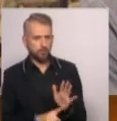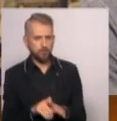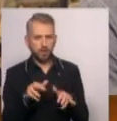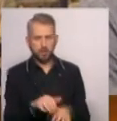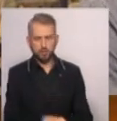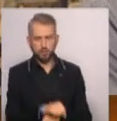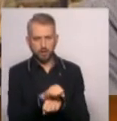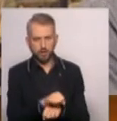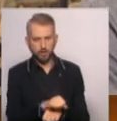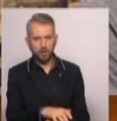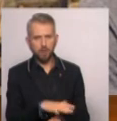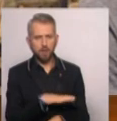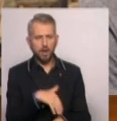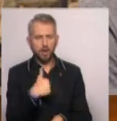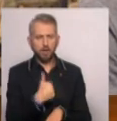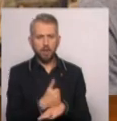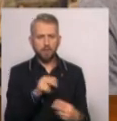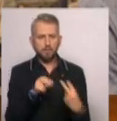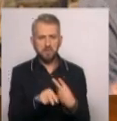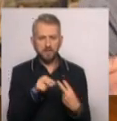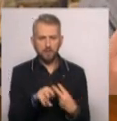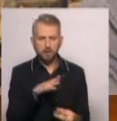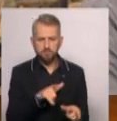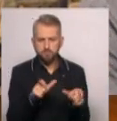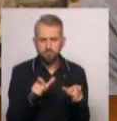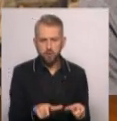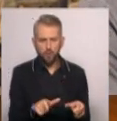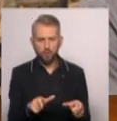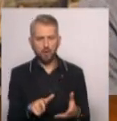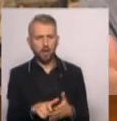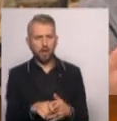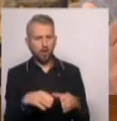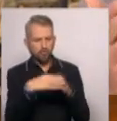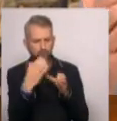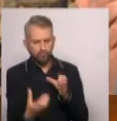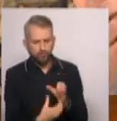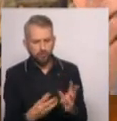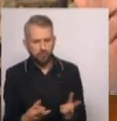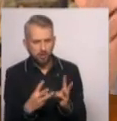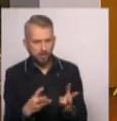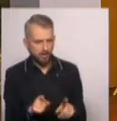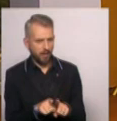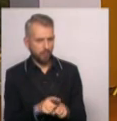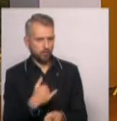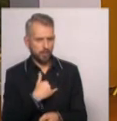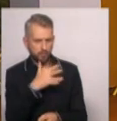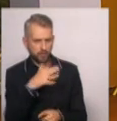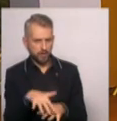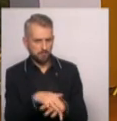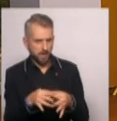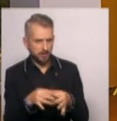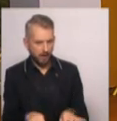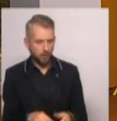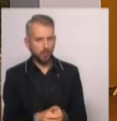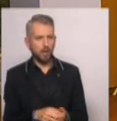протесту. Перекривалися основні магістралі Амстердаму. Палили шини, як у нас під час Майдану, створювали акції